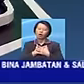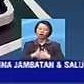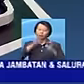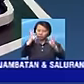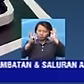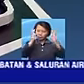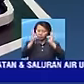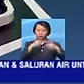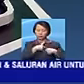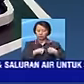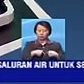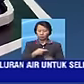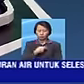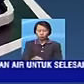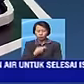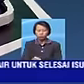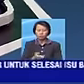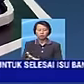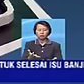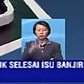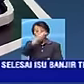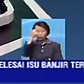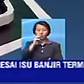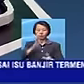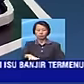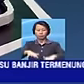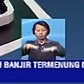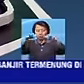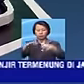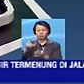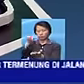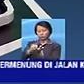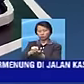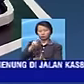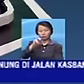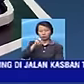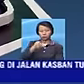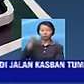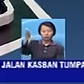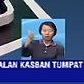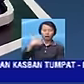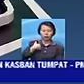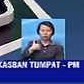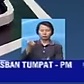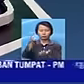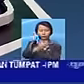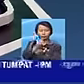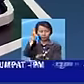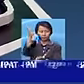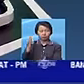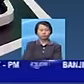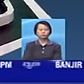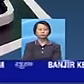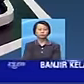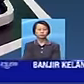kebimbangan di hati mereka mengenai kerugian yang dialami akibat banjir. Wartawan Noor Yusoff di lokasi ada butirannya. Silakan, Haji